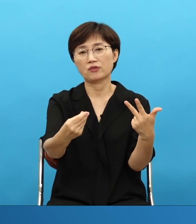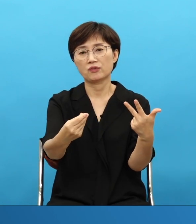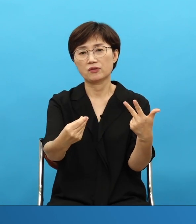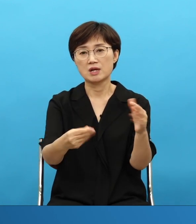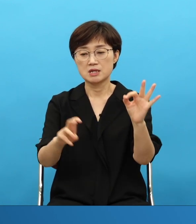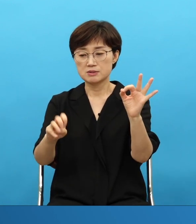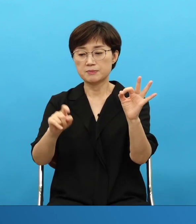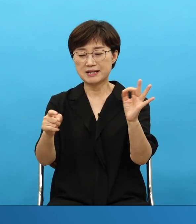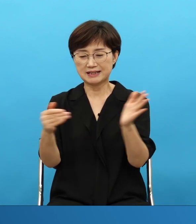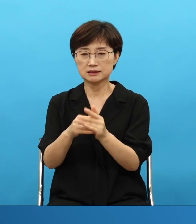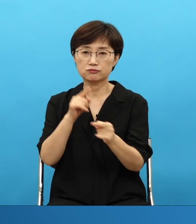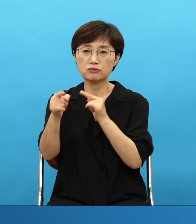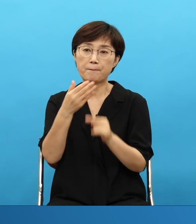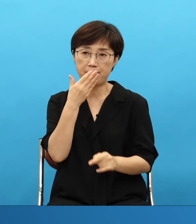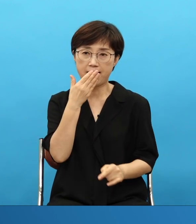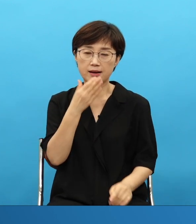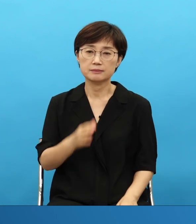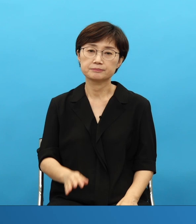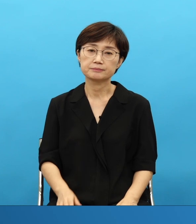개 교회별로 등록받습니다.